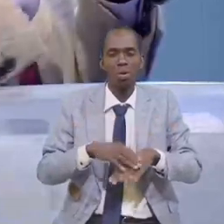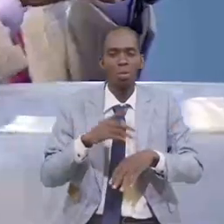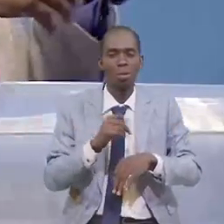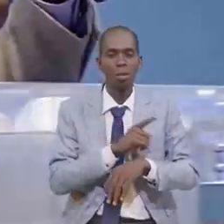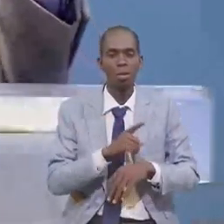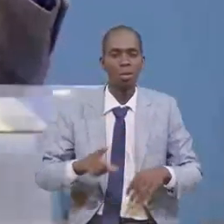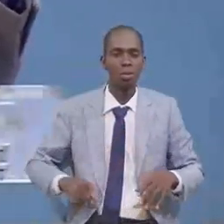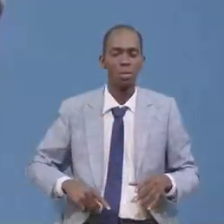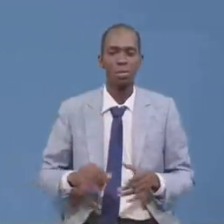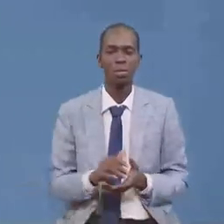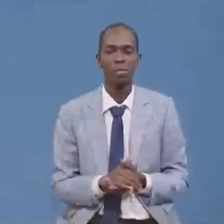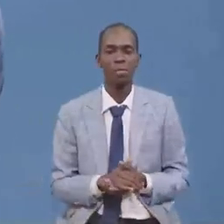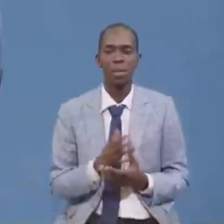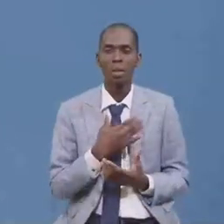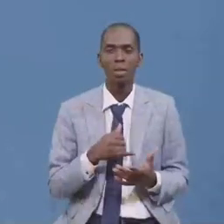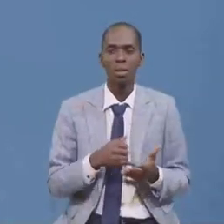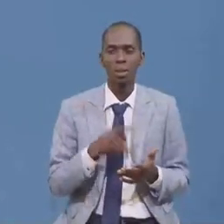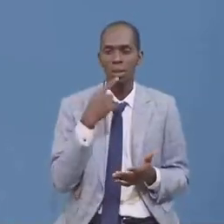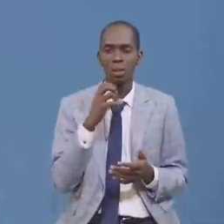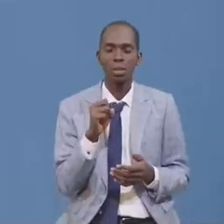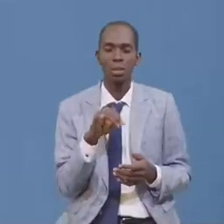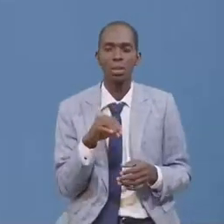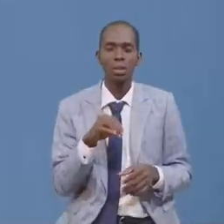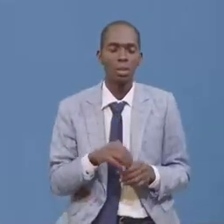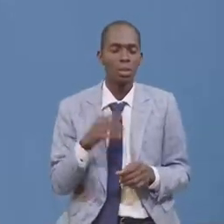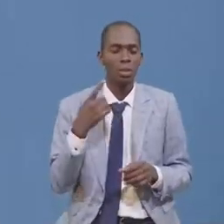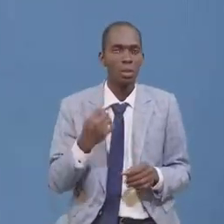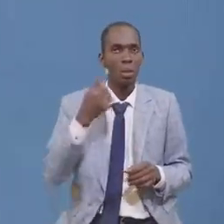ఇందు విషయమై మీరు మనస్సాక్షి కలిగి ఉండండి.